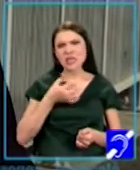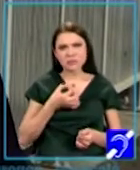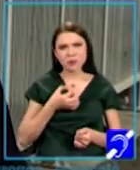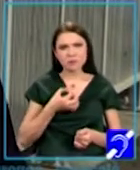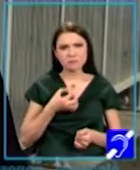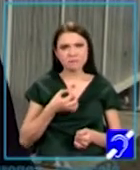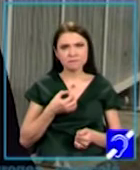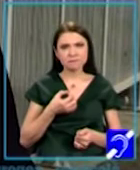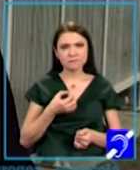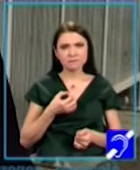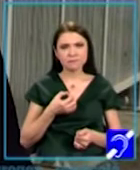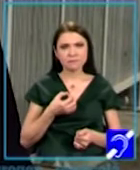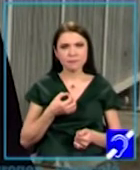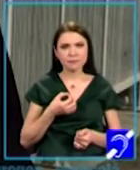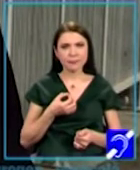Teo,